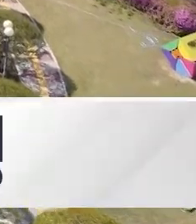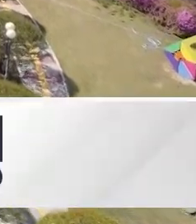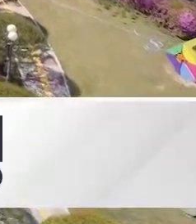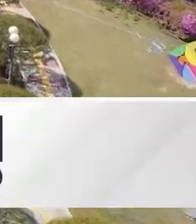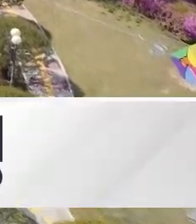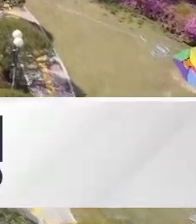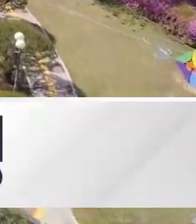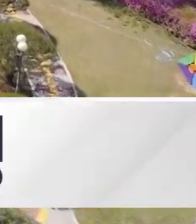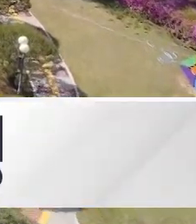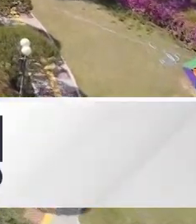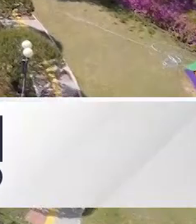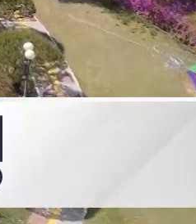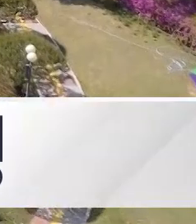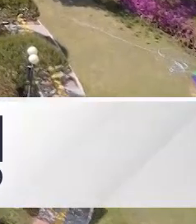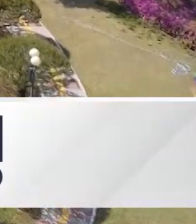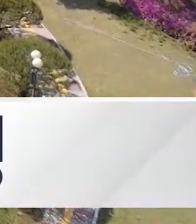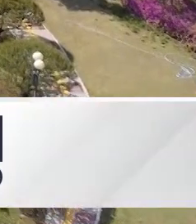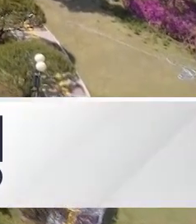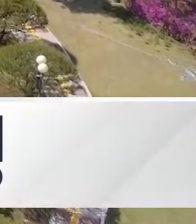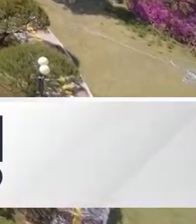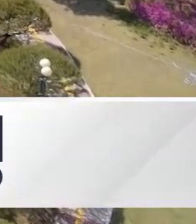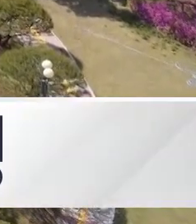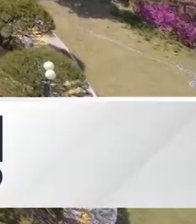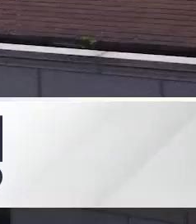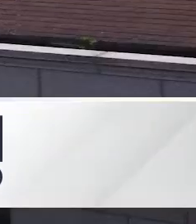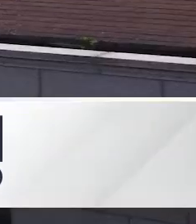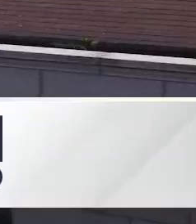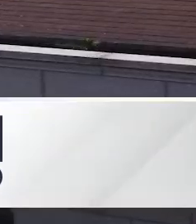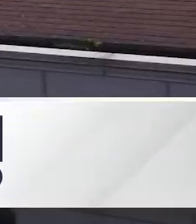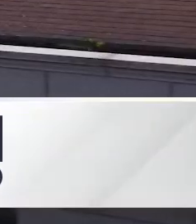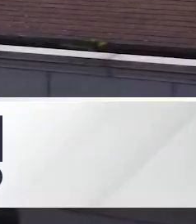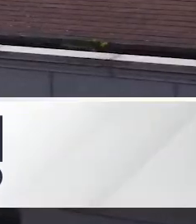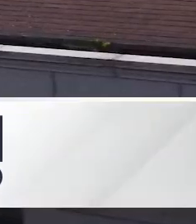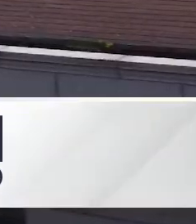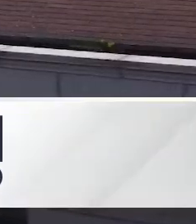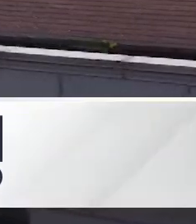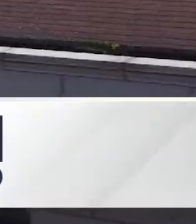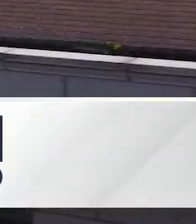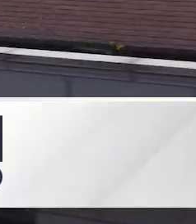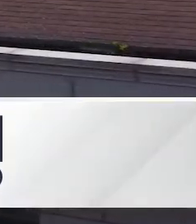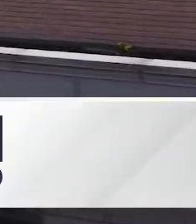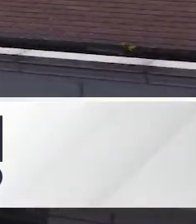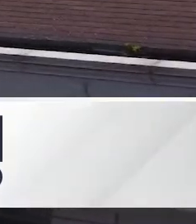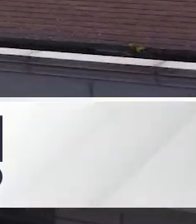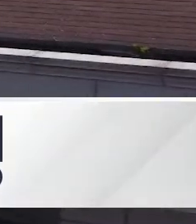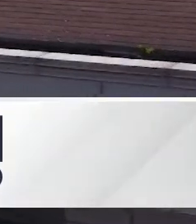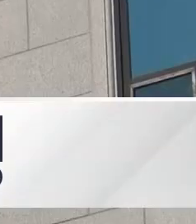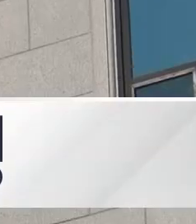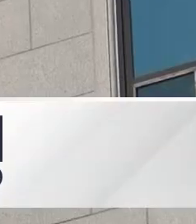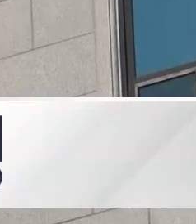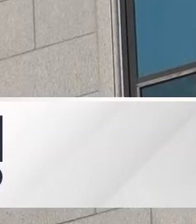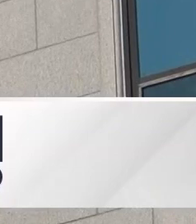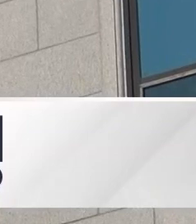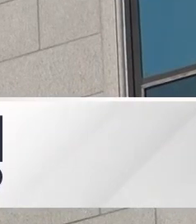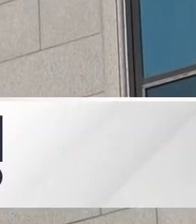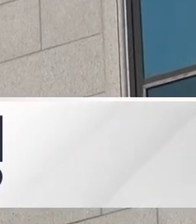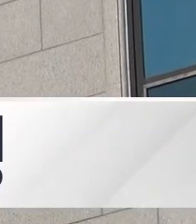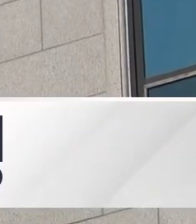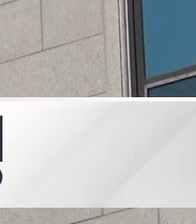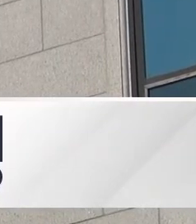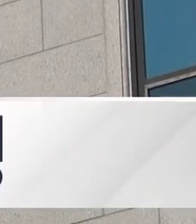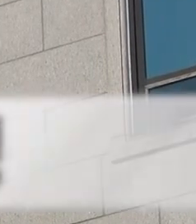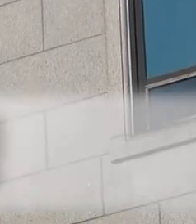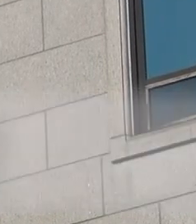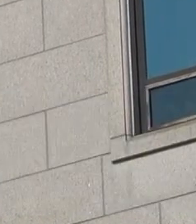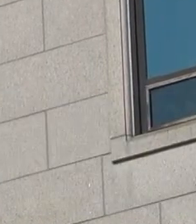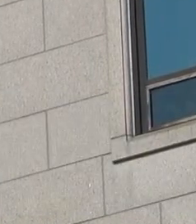중앙선거관리위원회는 근로자의 투표 시간 청구권 등 보장 규정을 안내하고 근로자들이 투표권을 행사하는 데 지장이 없도록 투표 시간을 보장해 줄